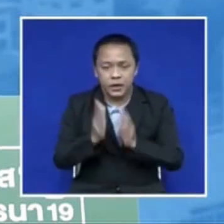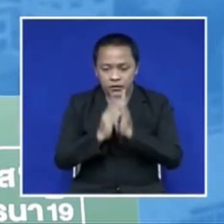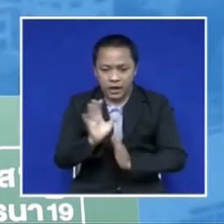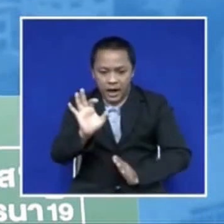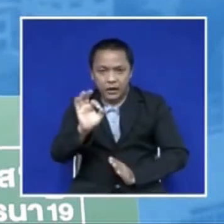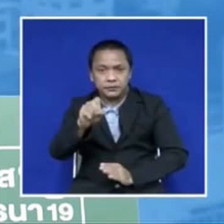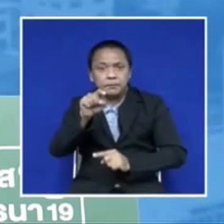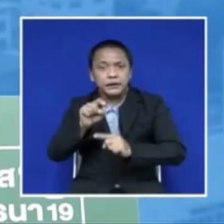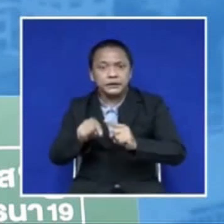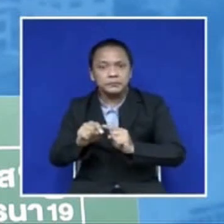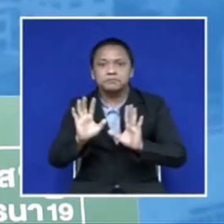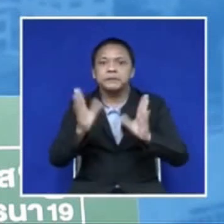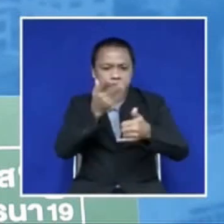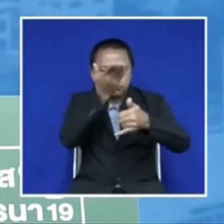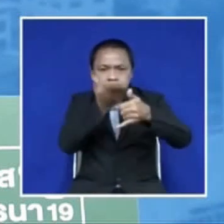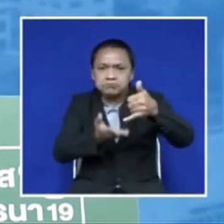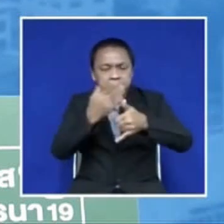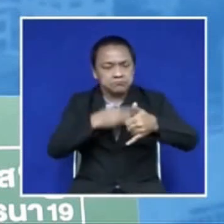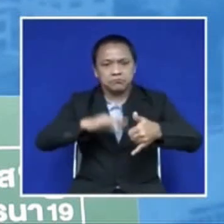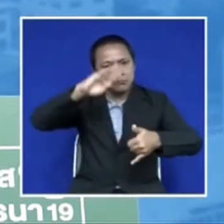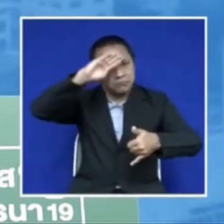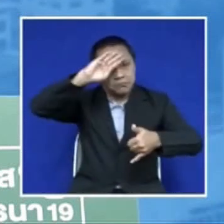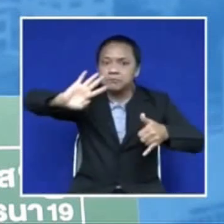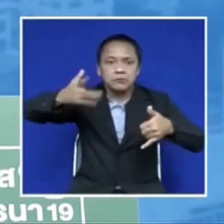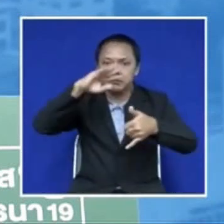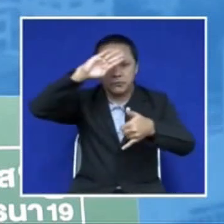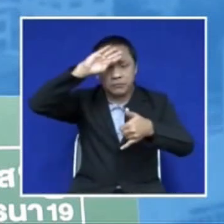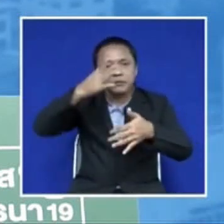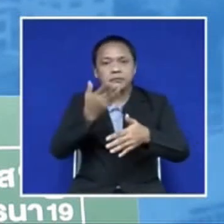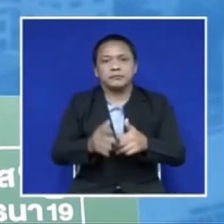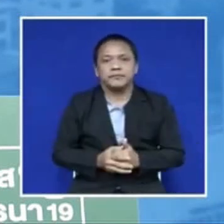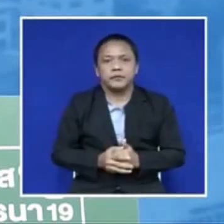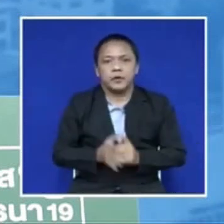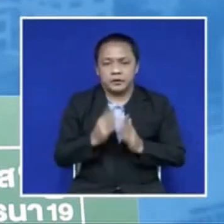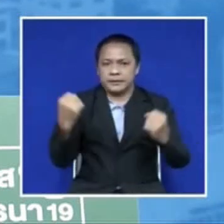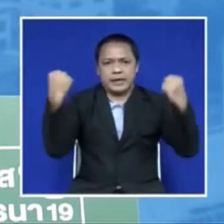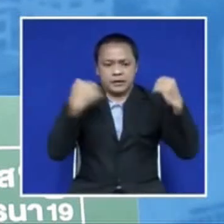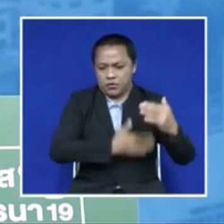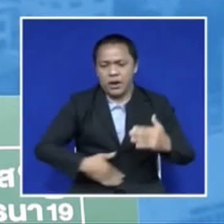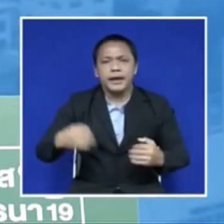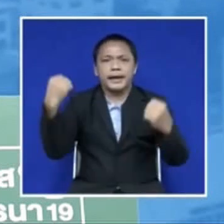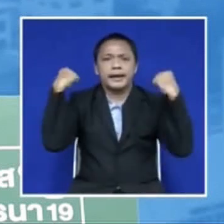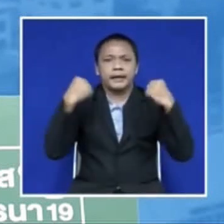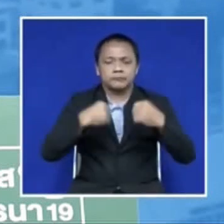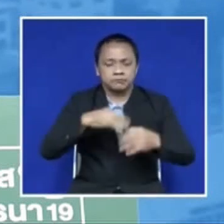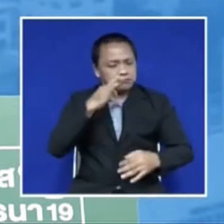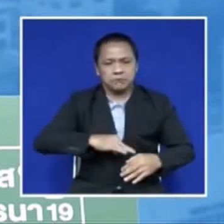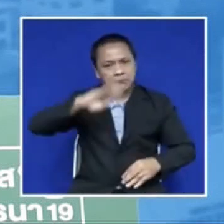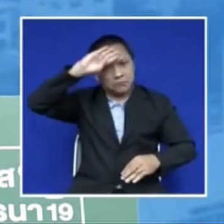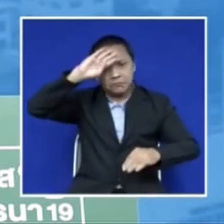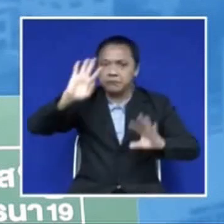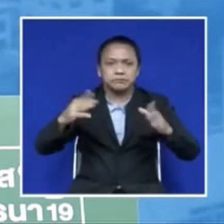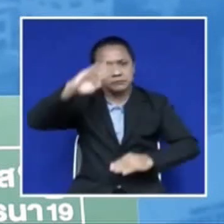ไปซื้อกุ้งที่ตลาดซื้อของออกไปแล้วไปนอกจังหวัดก็ชื่อว่ามีไม่มากนะและเราตรวจจับได้เร็วกลุ่มนี้น่าจะเป็น